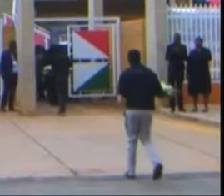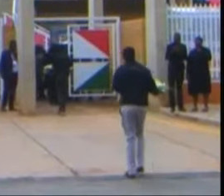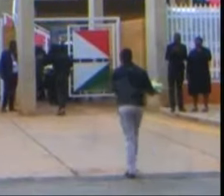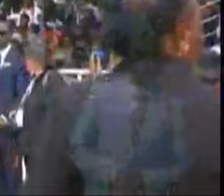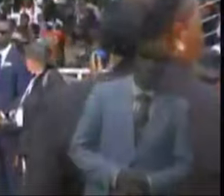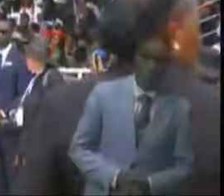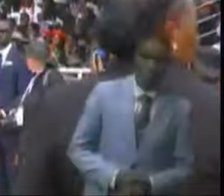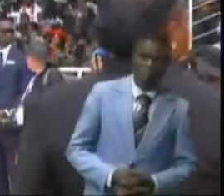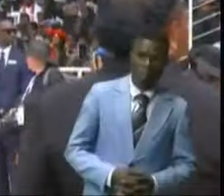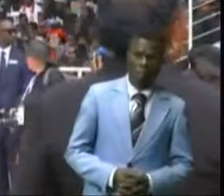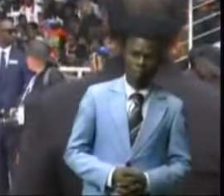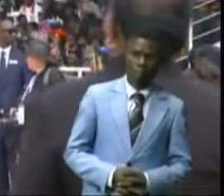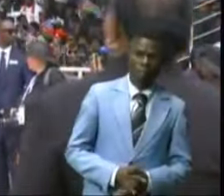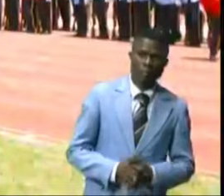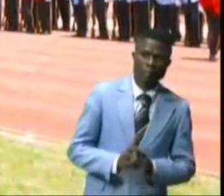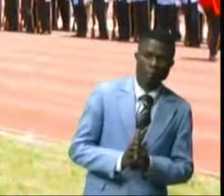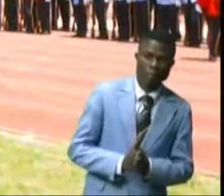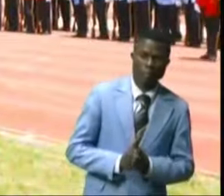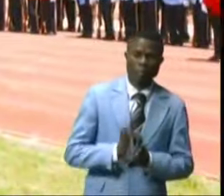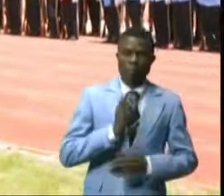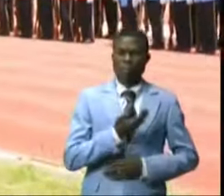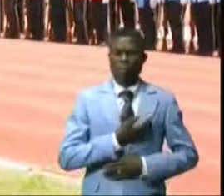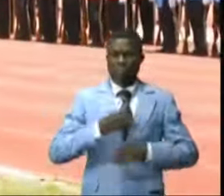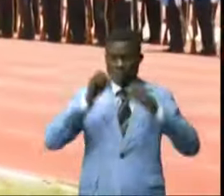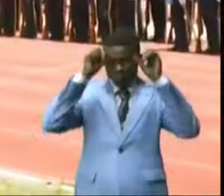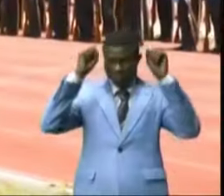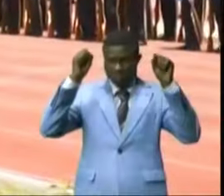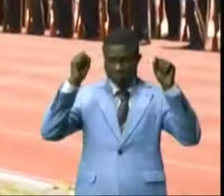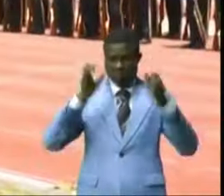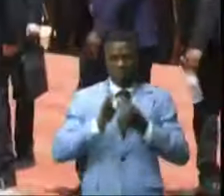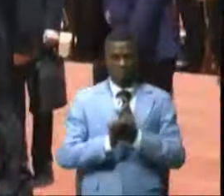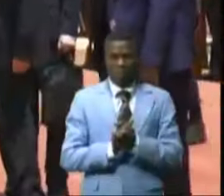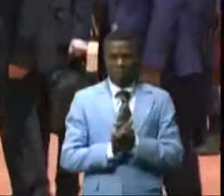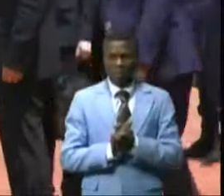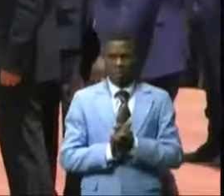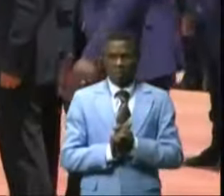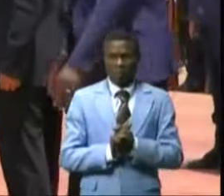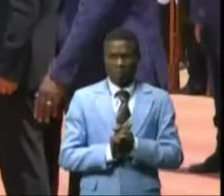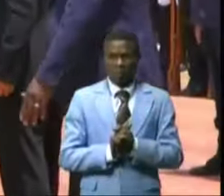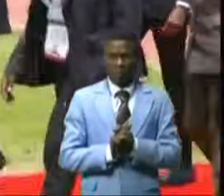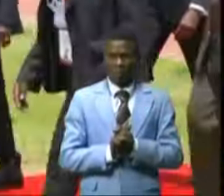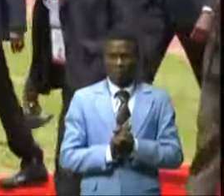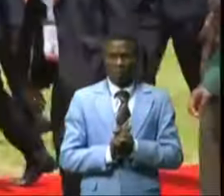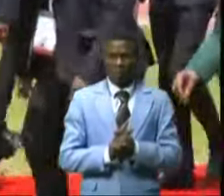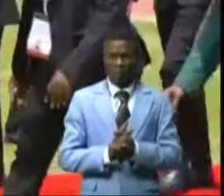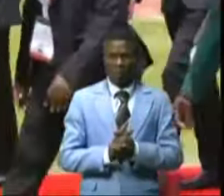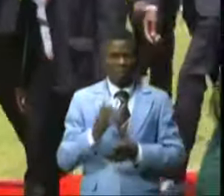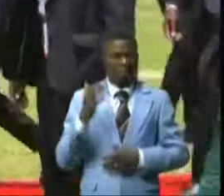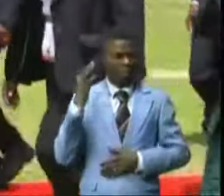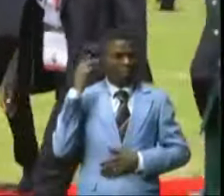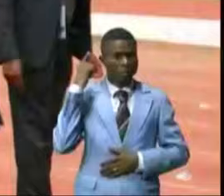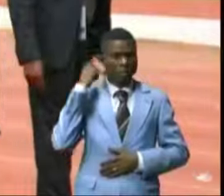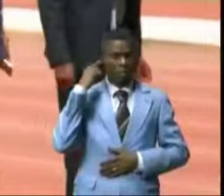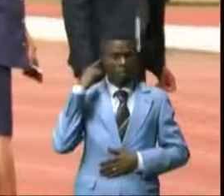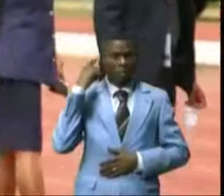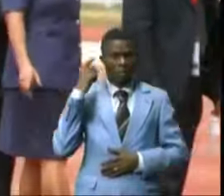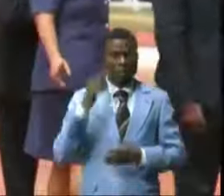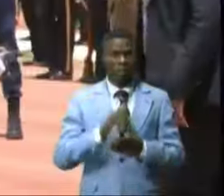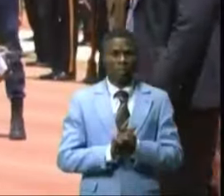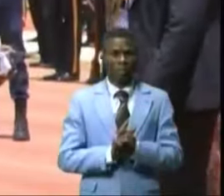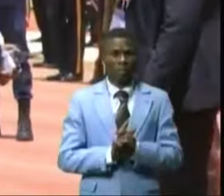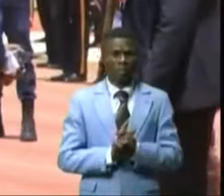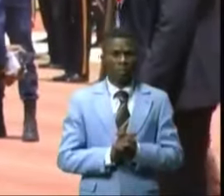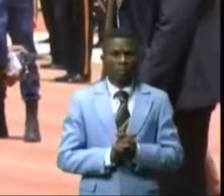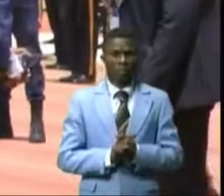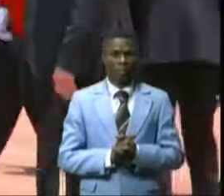Stadium, site retenu pour ce premier jour des obsèques nationales. À l'instar de nombreux chefs d'État et de